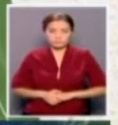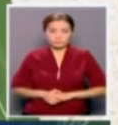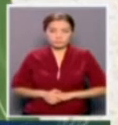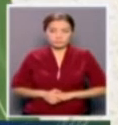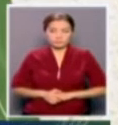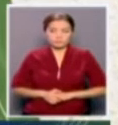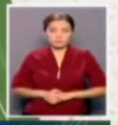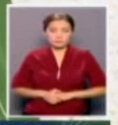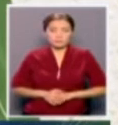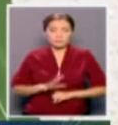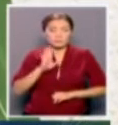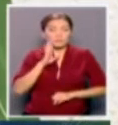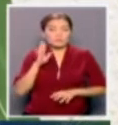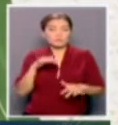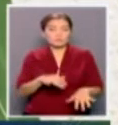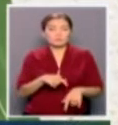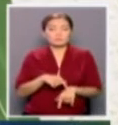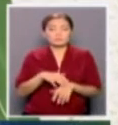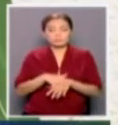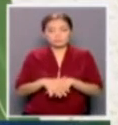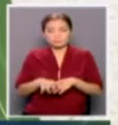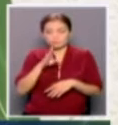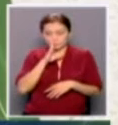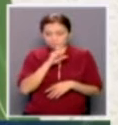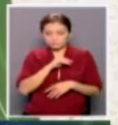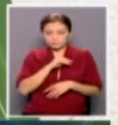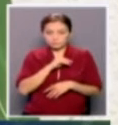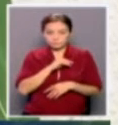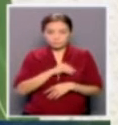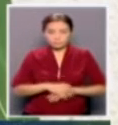Бұлақ мезгіл сырғыса, мен тамырға тараймын.